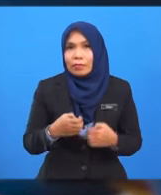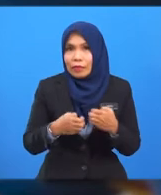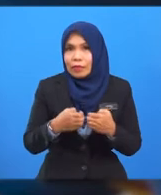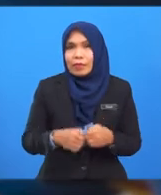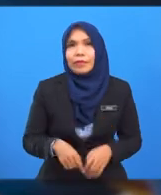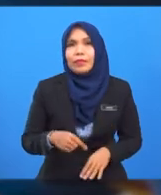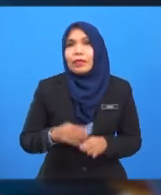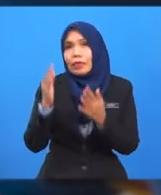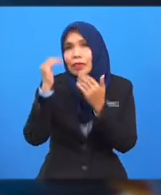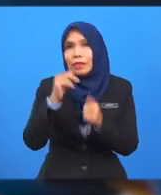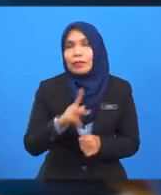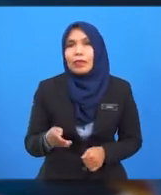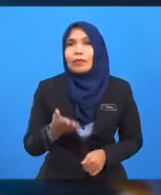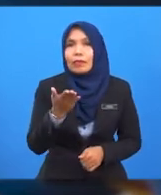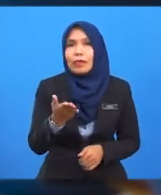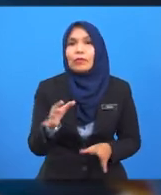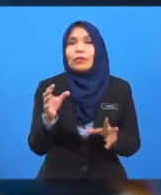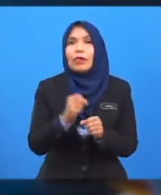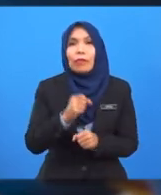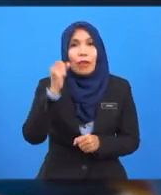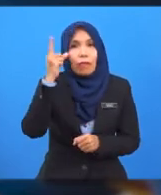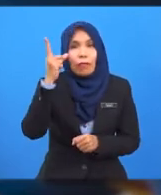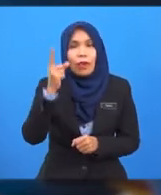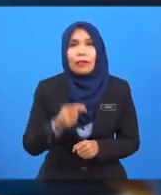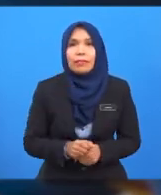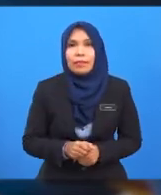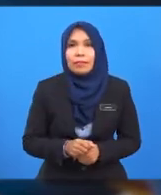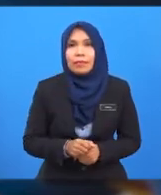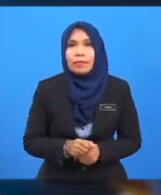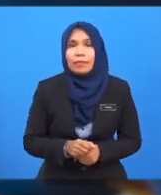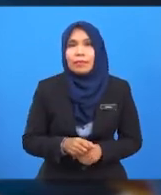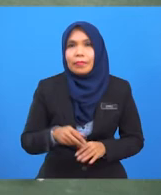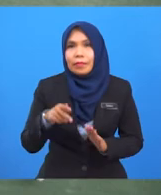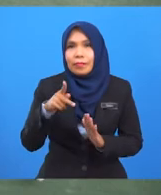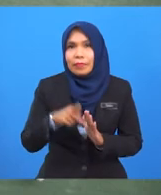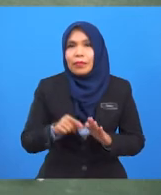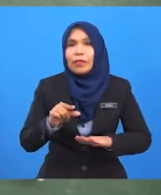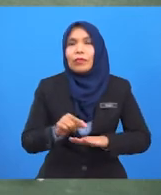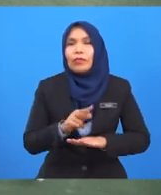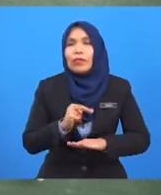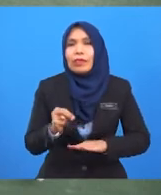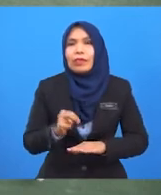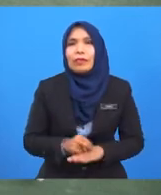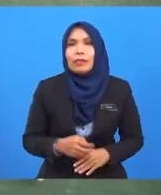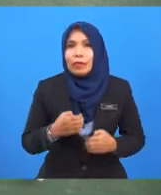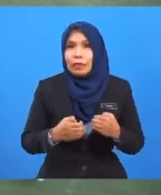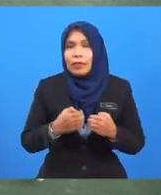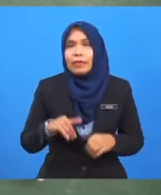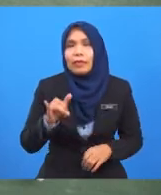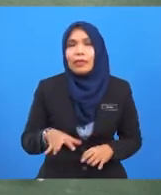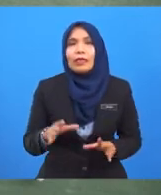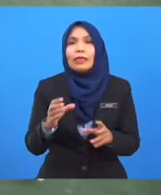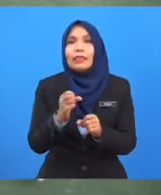mesin. Diharapkan kamu dapat memahami aplikasi penggunaan mesin yang